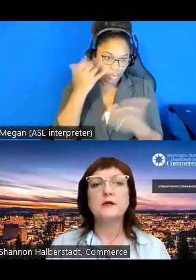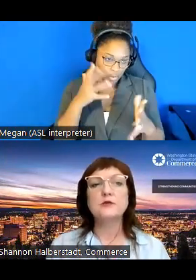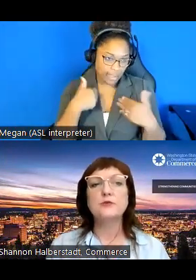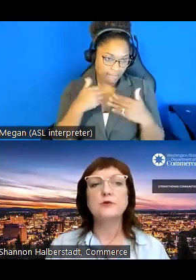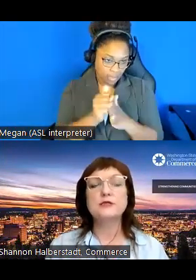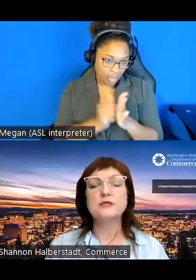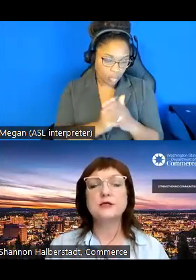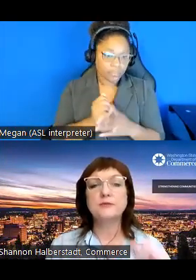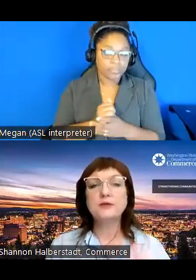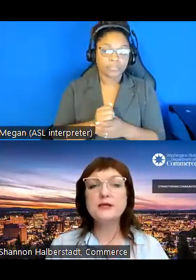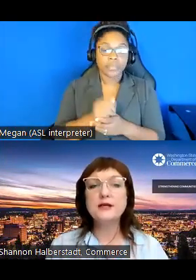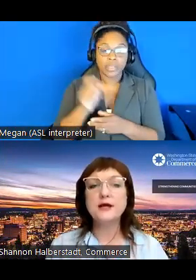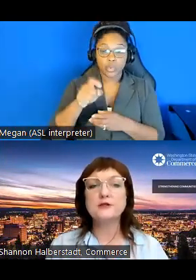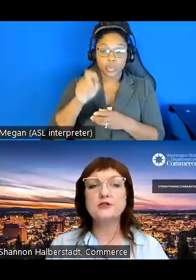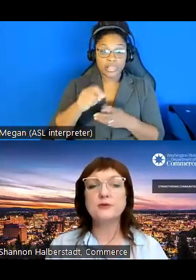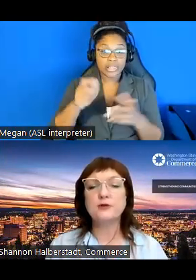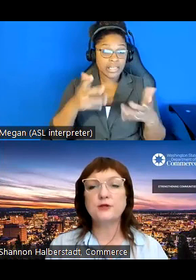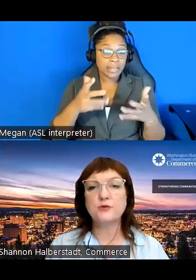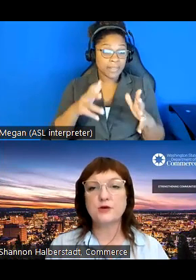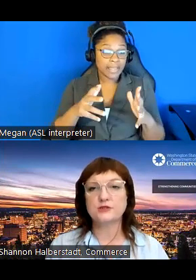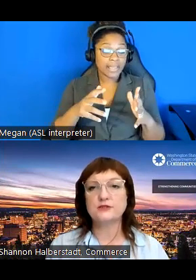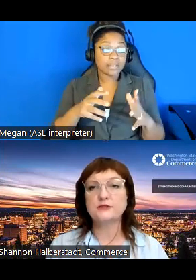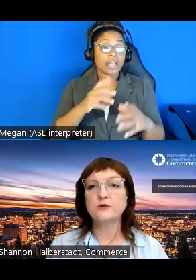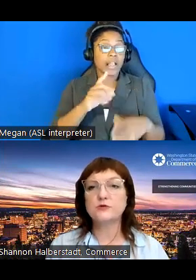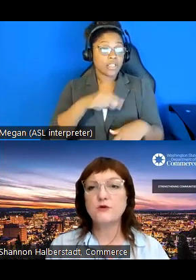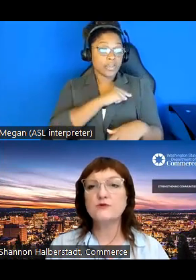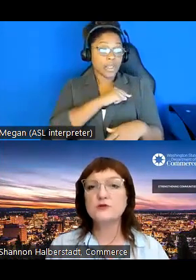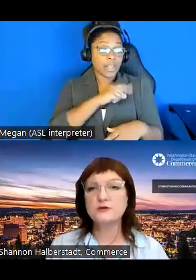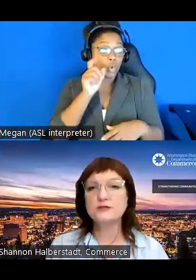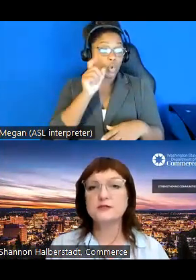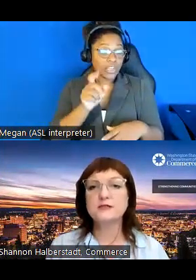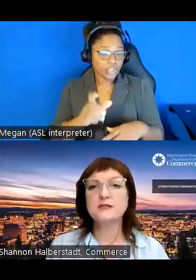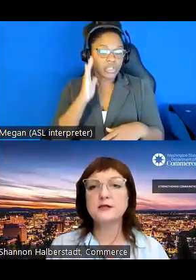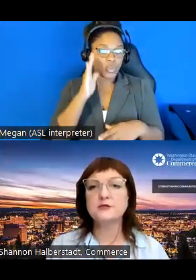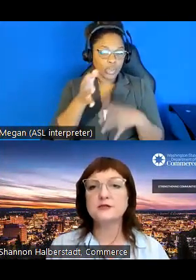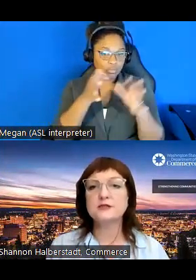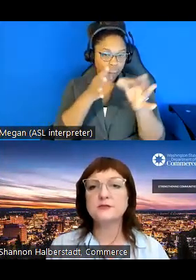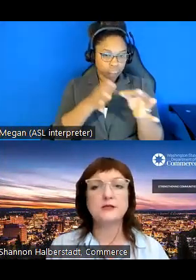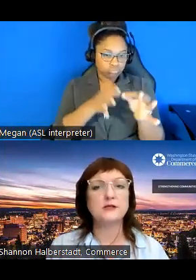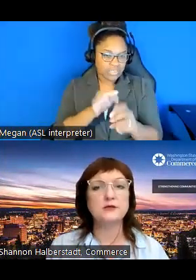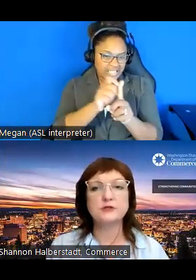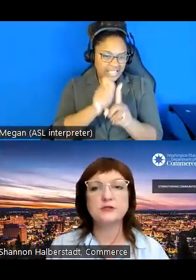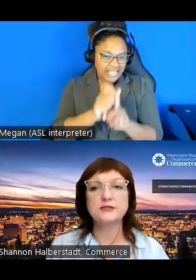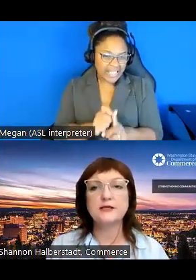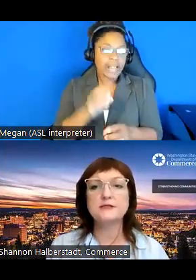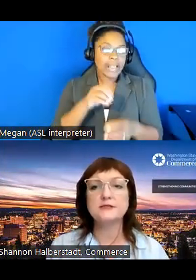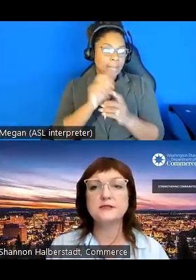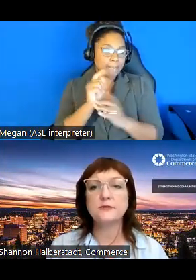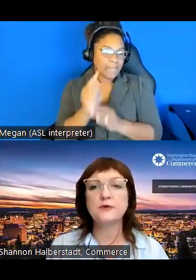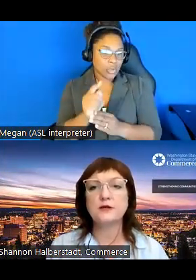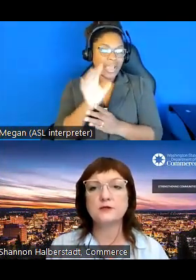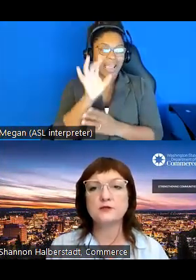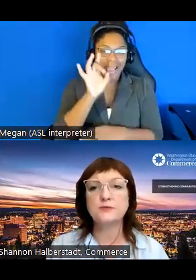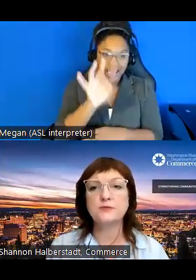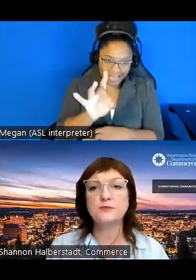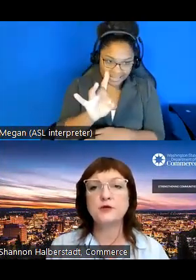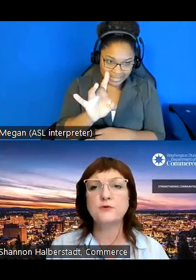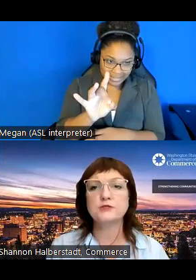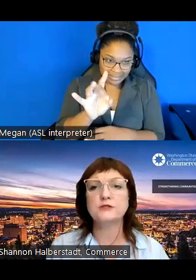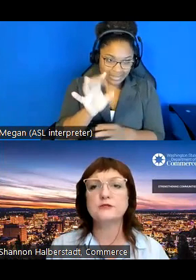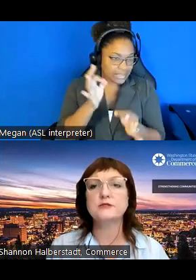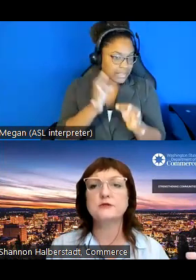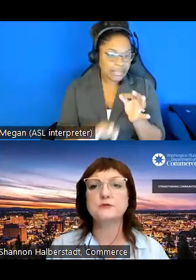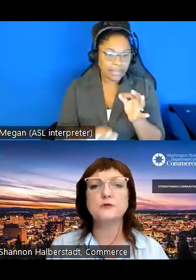그 Submittable Account를 갖고 계시면은 로그인하셔야 됩니다. 그리고 자격